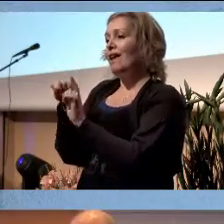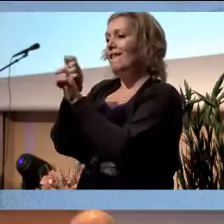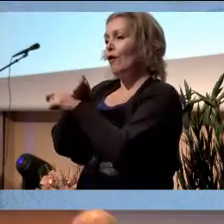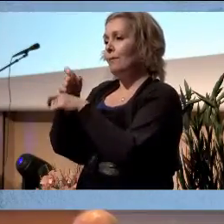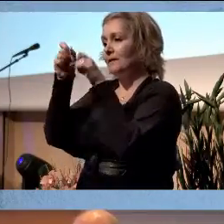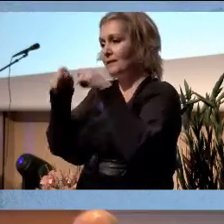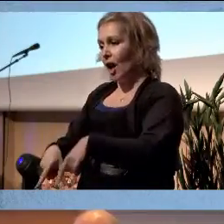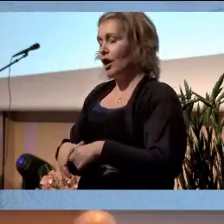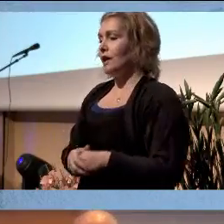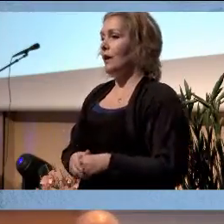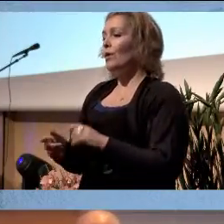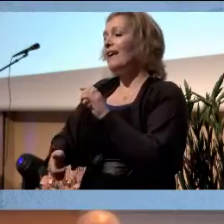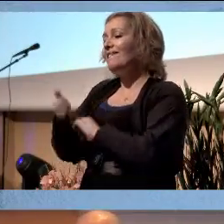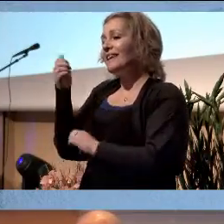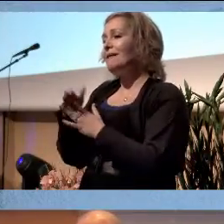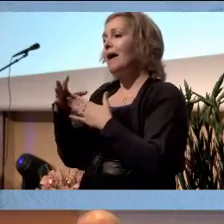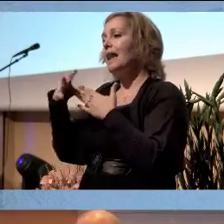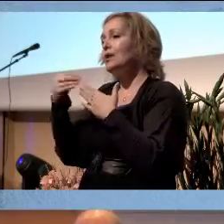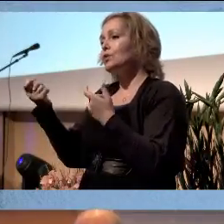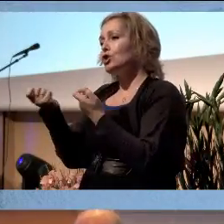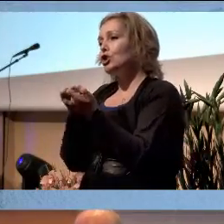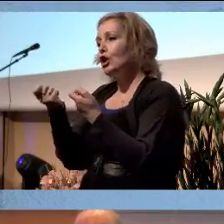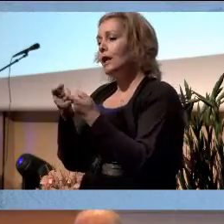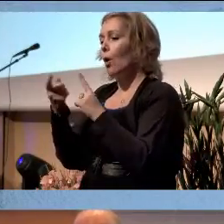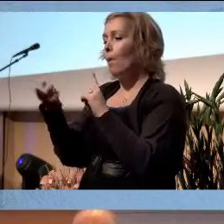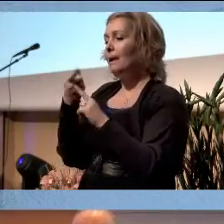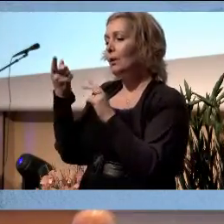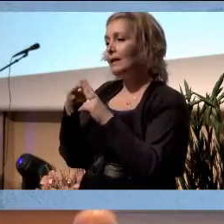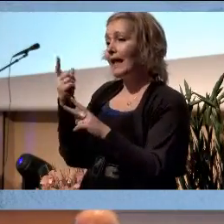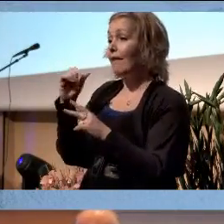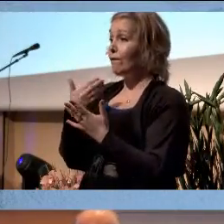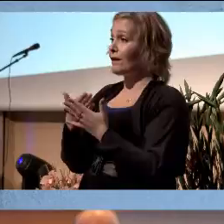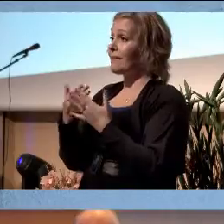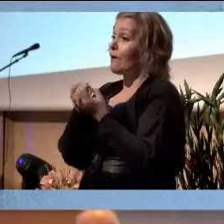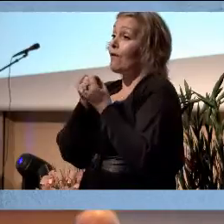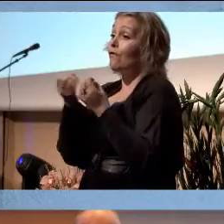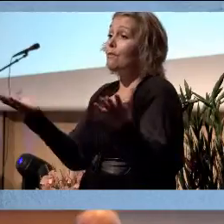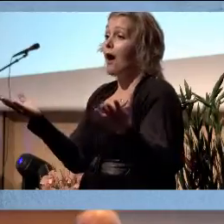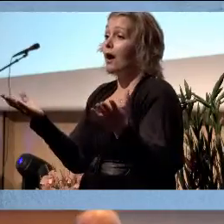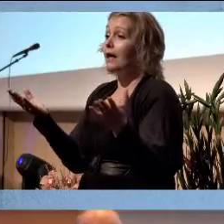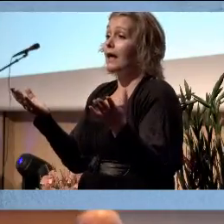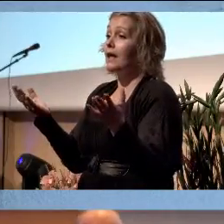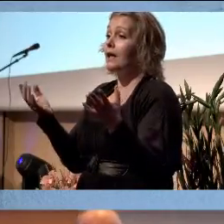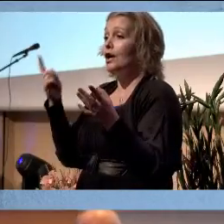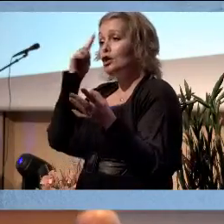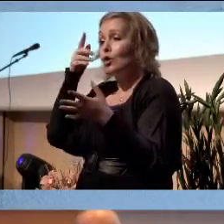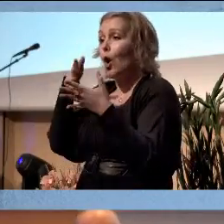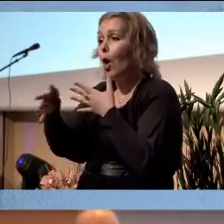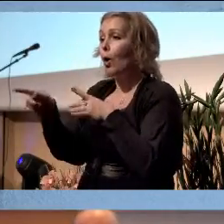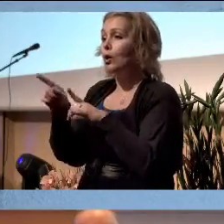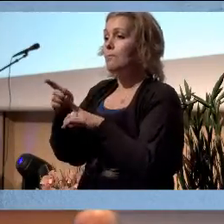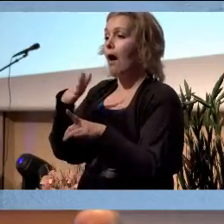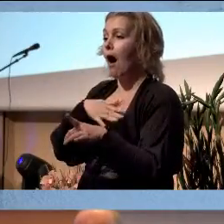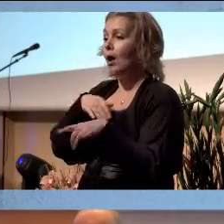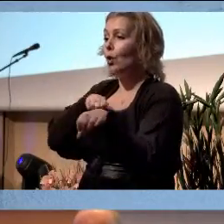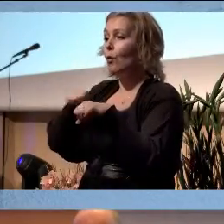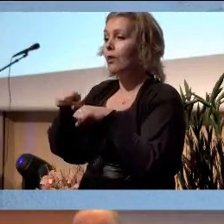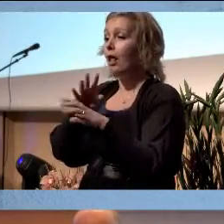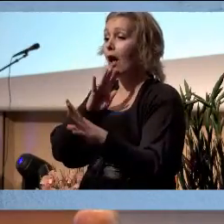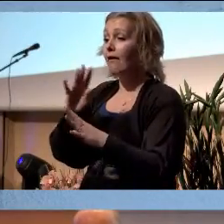kommer. Og det er viktig med ressursstyring og prioritering. For eksempel hvor mange psykologer